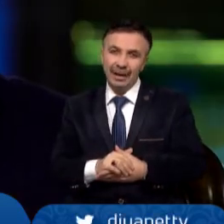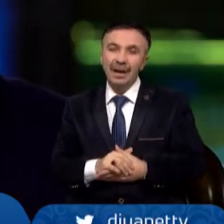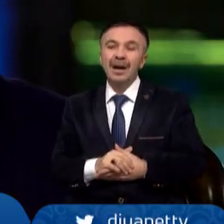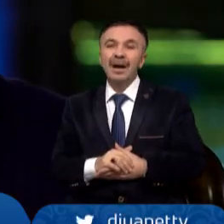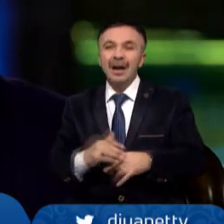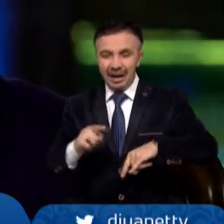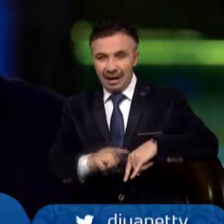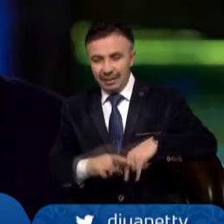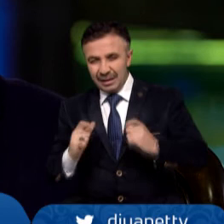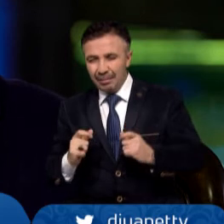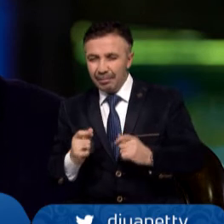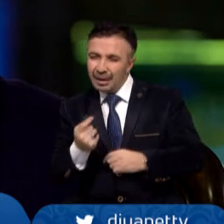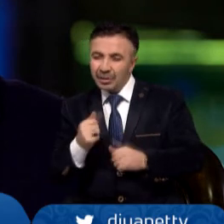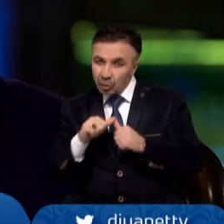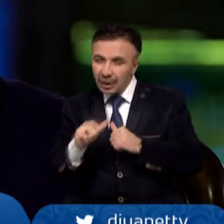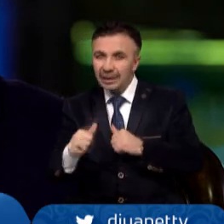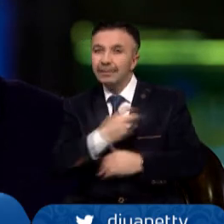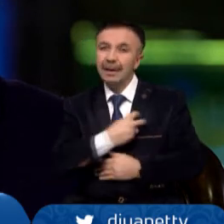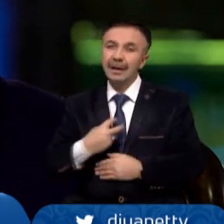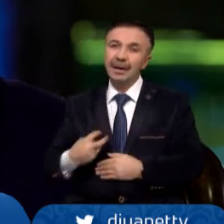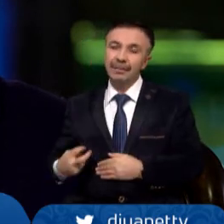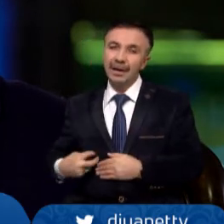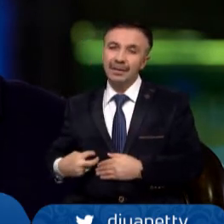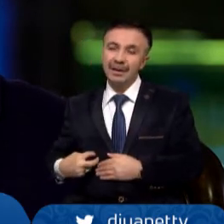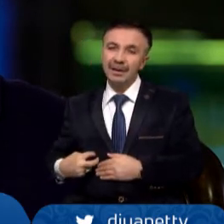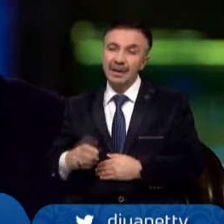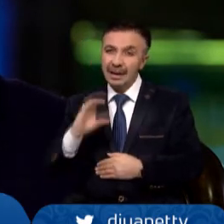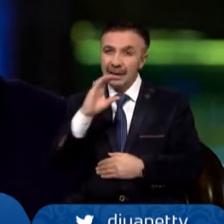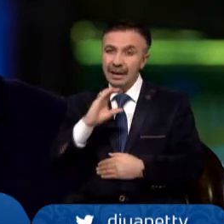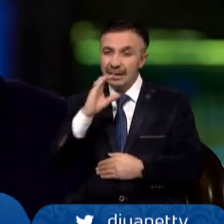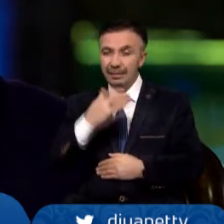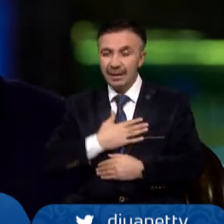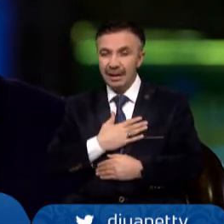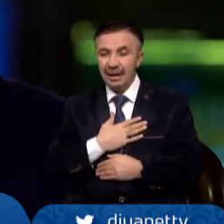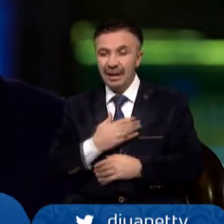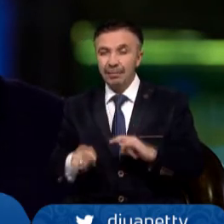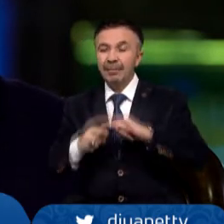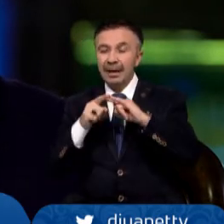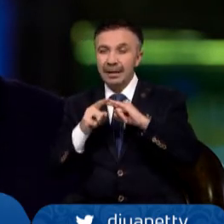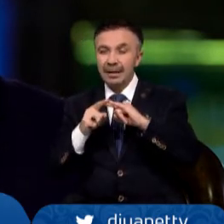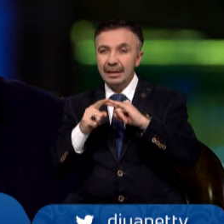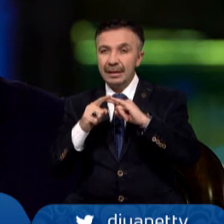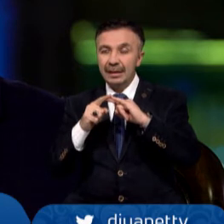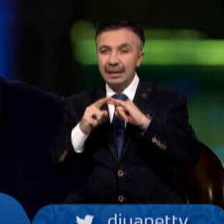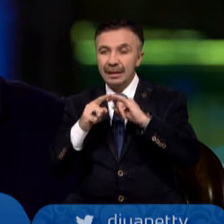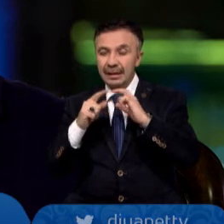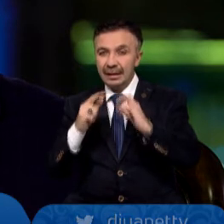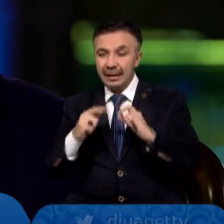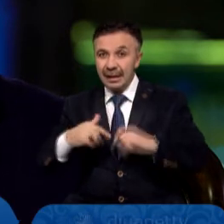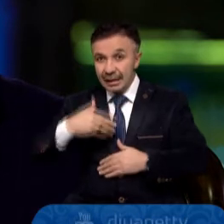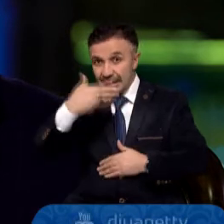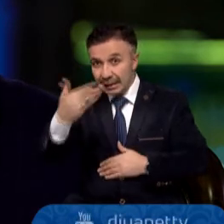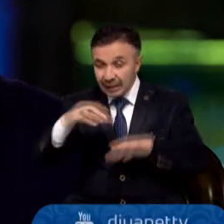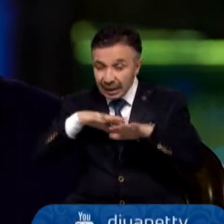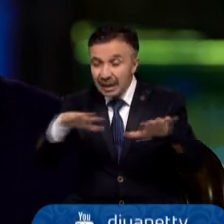bu Habeşistan biraz uzak tıbbi Peygamberimiz İslam'ı Mekke'nin dışında taşıyacak